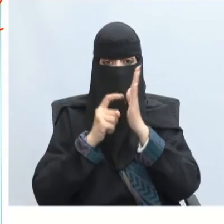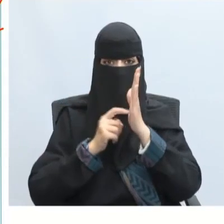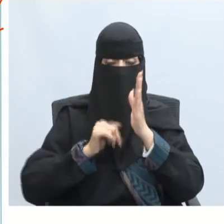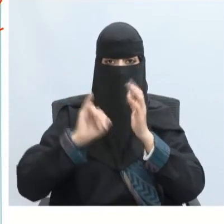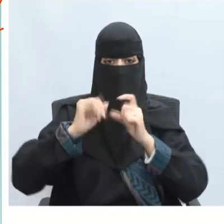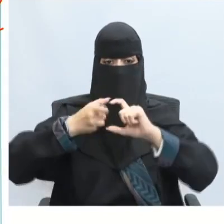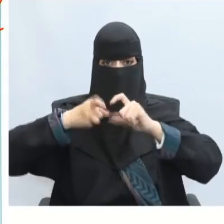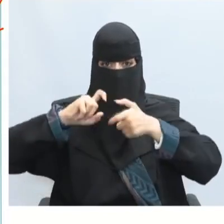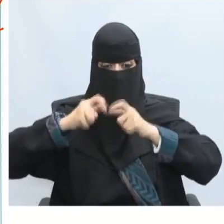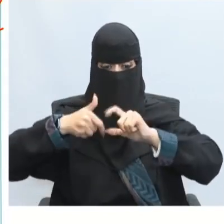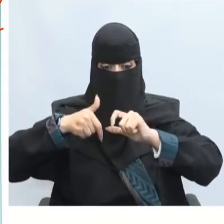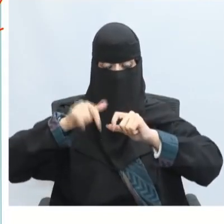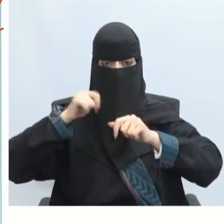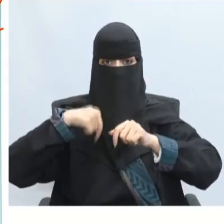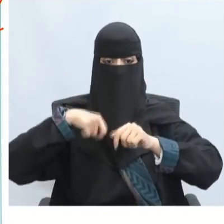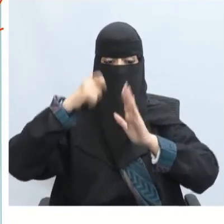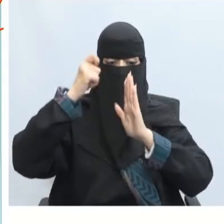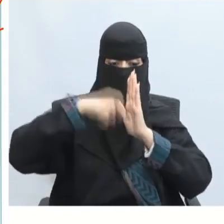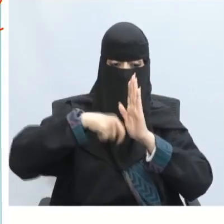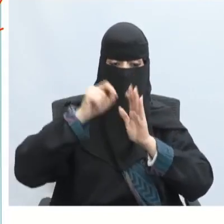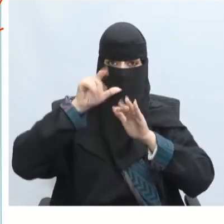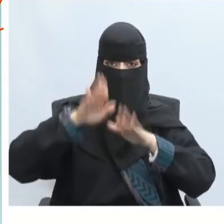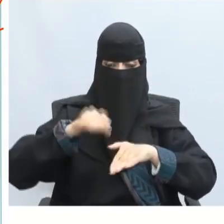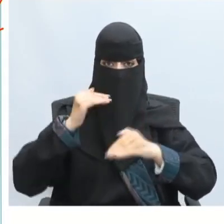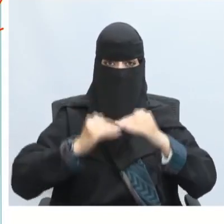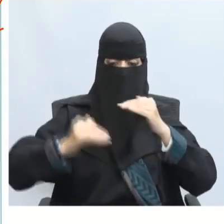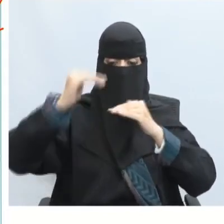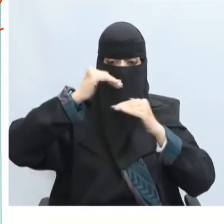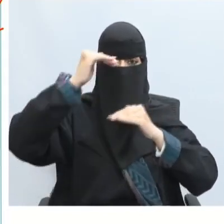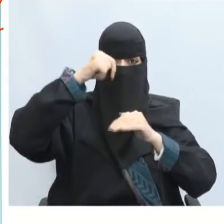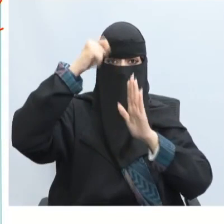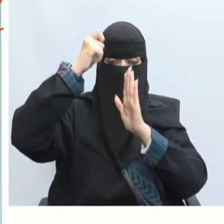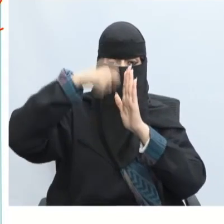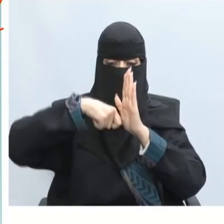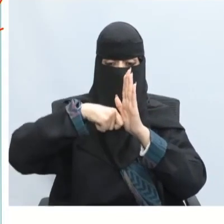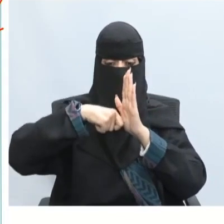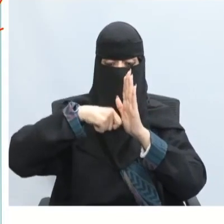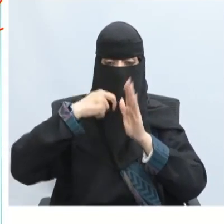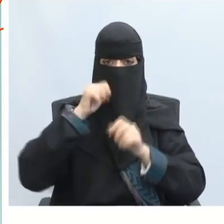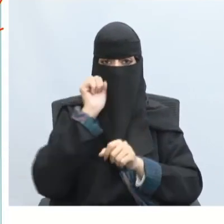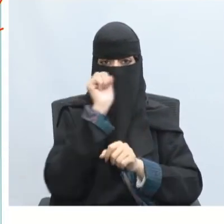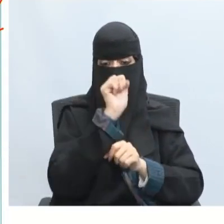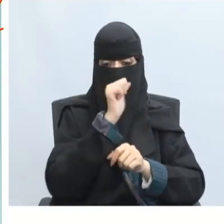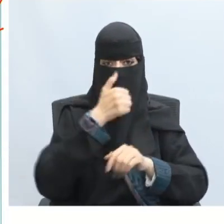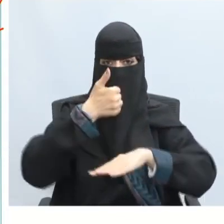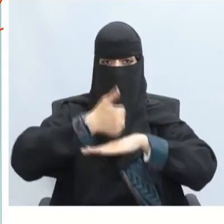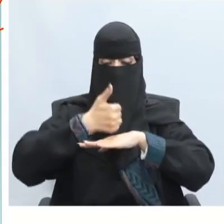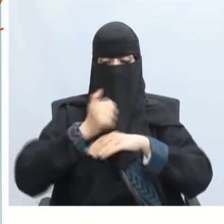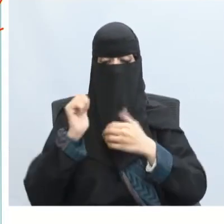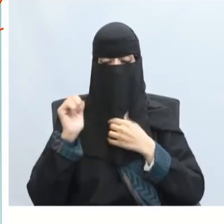الدوله وتنظيم مؤسسات الحكم فيها وسلطاتها